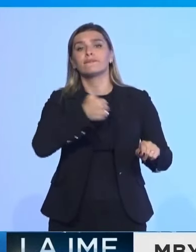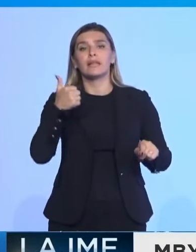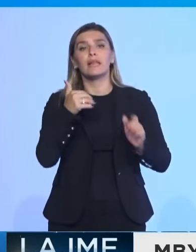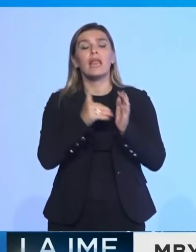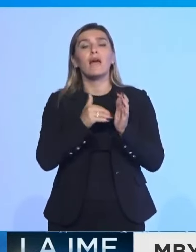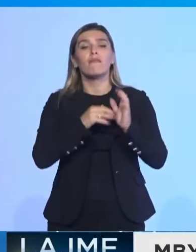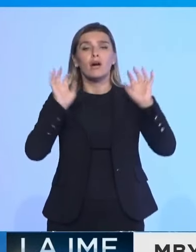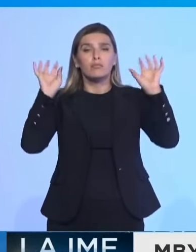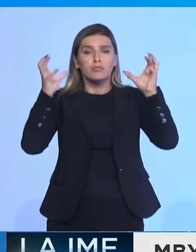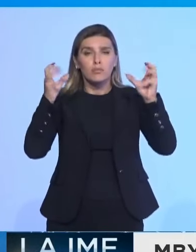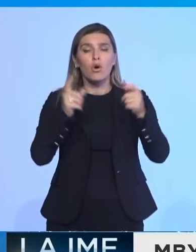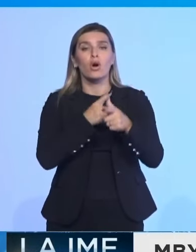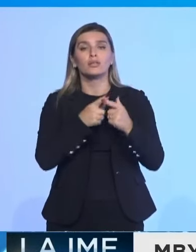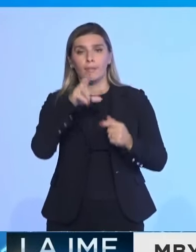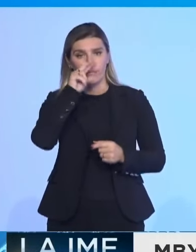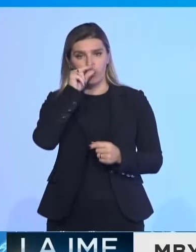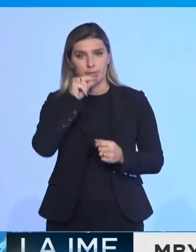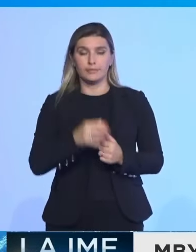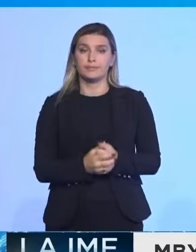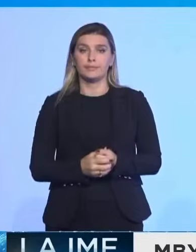e emergjencave.